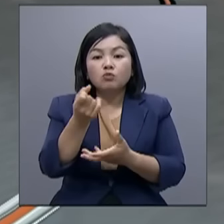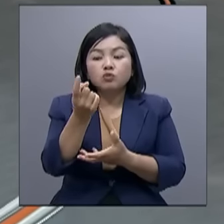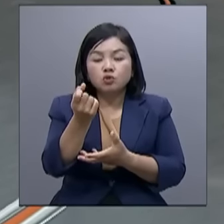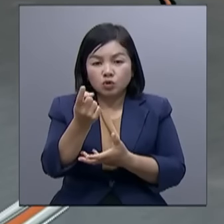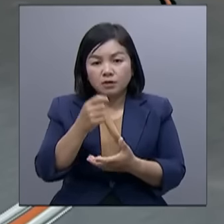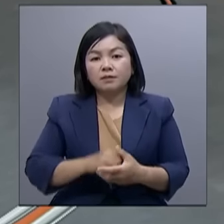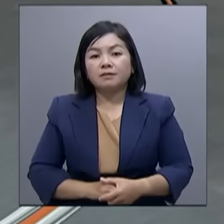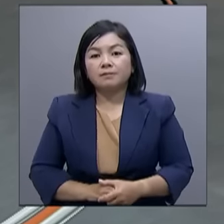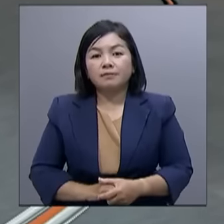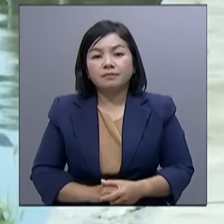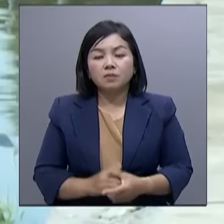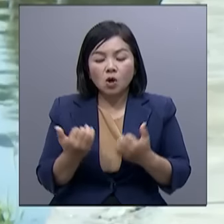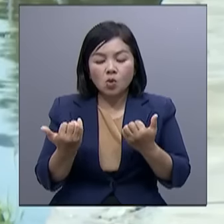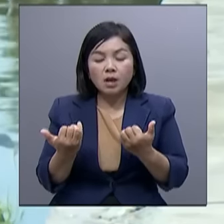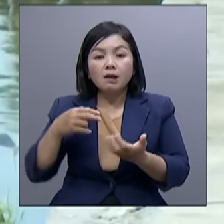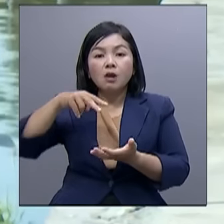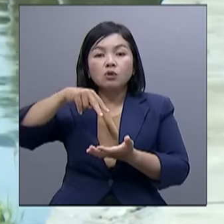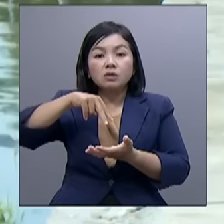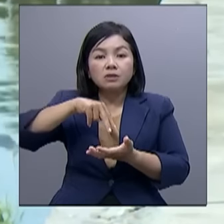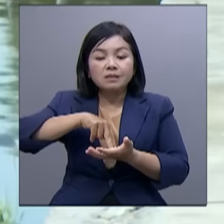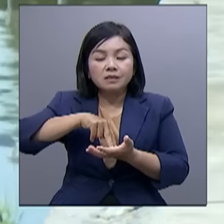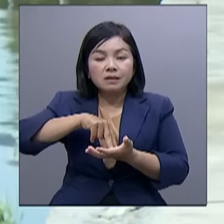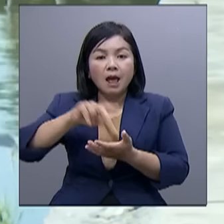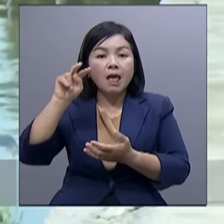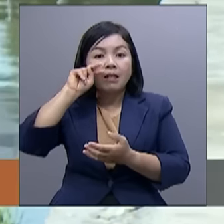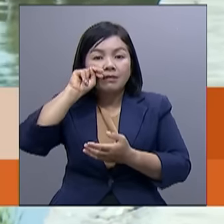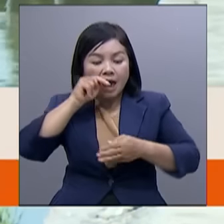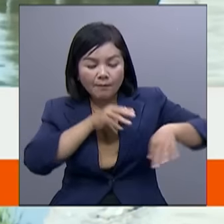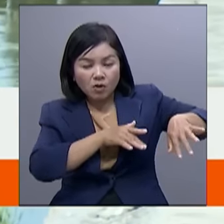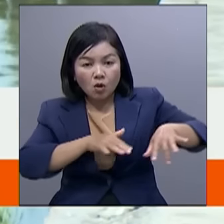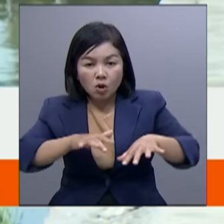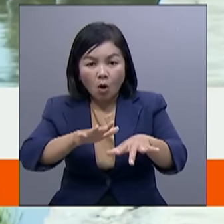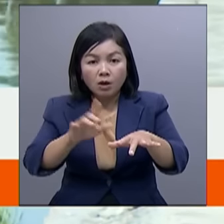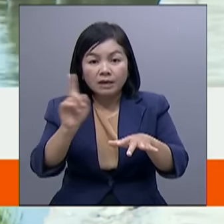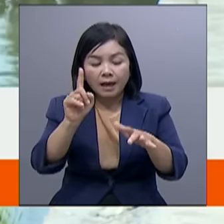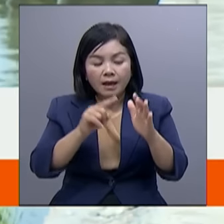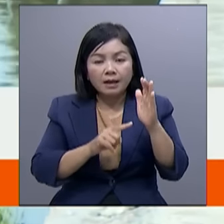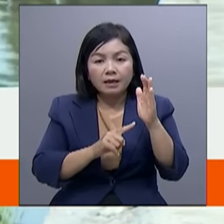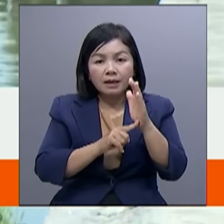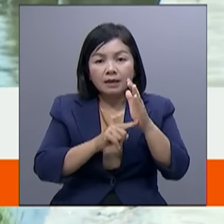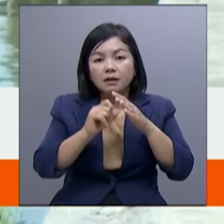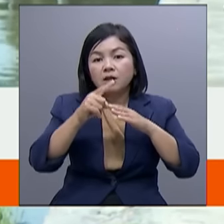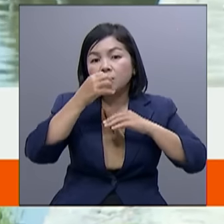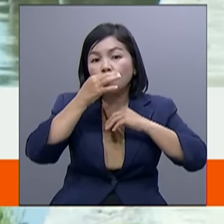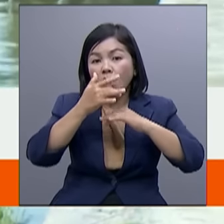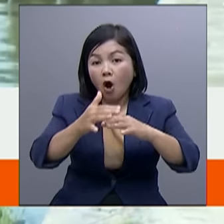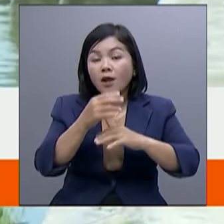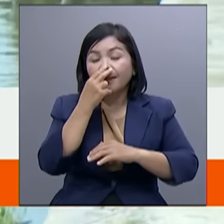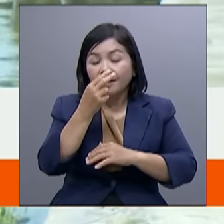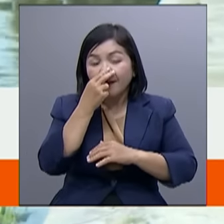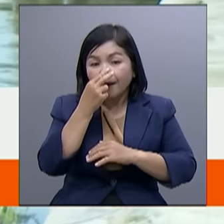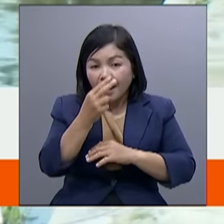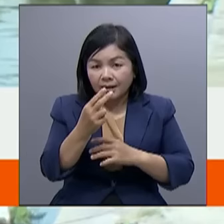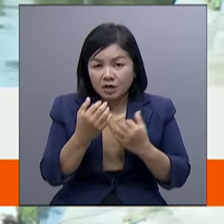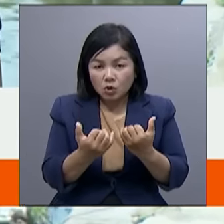คุณผู้ชมครับตรงจุดที่ผมยืนอยู่ตรงนี้นะครับนี่คือบริเวณคลองท่าแล้งนะครับจังหวัดสมุทรสาครครับคลองด้านข้างที่คุณผู้ชมเห็นอยู่ในขณะนี้เนี่ยนะ